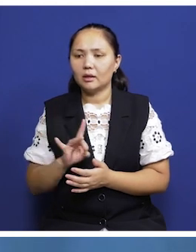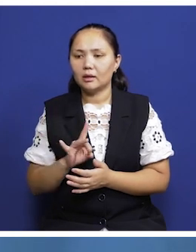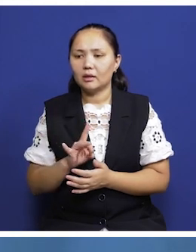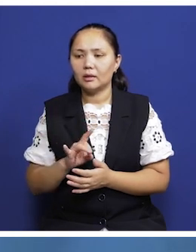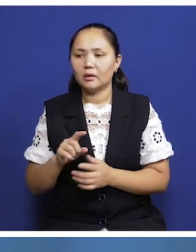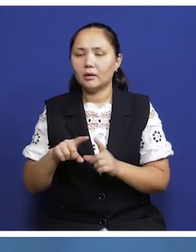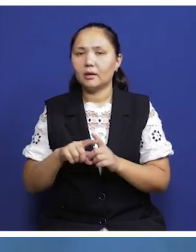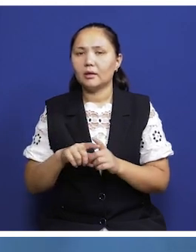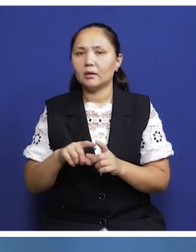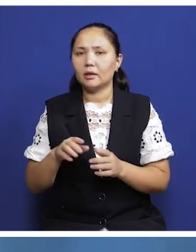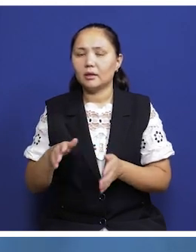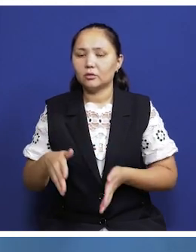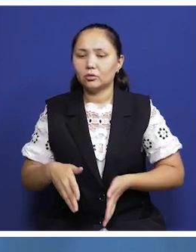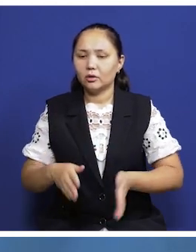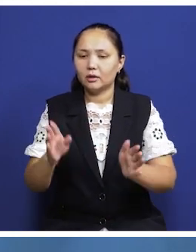атқарылды.